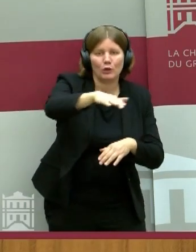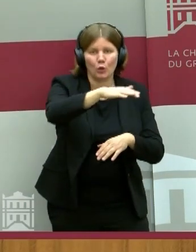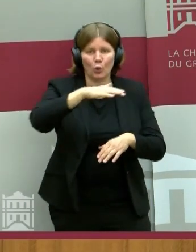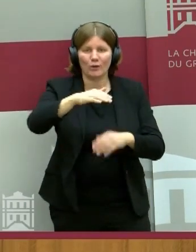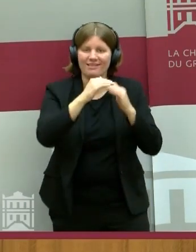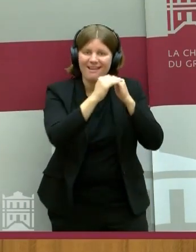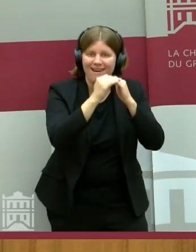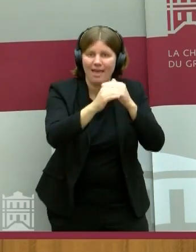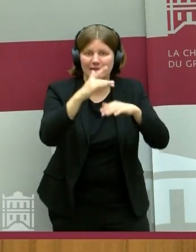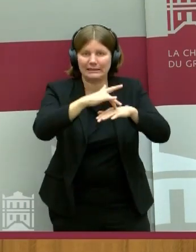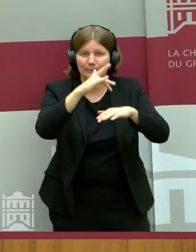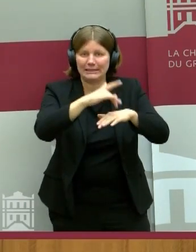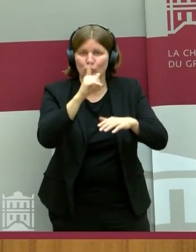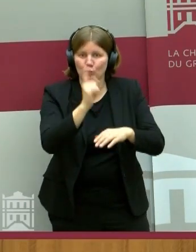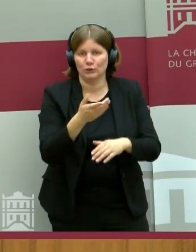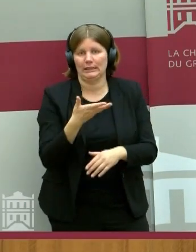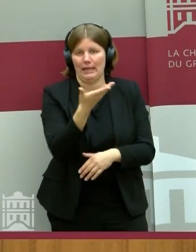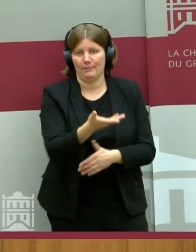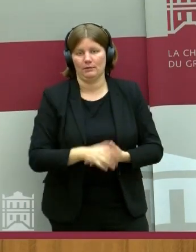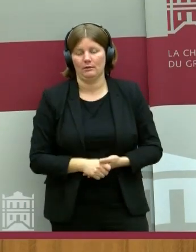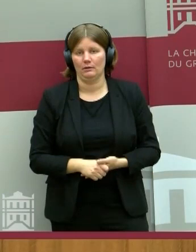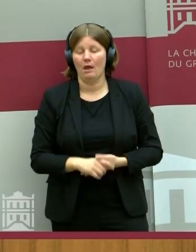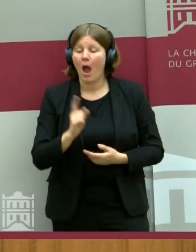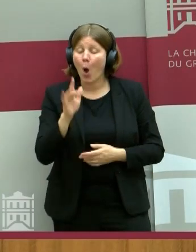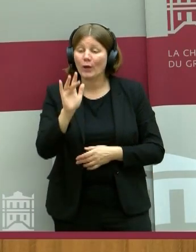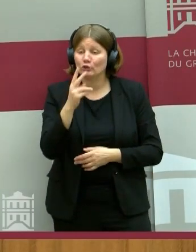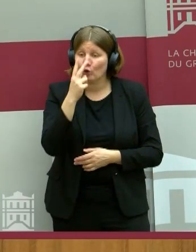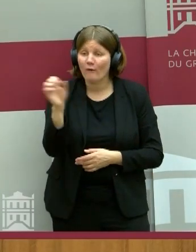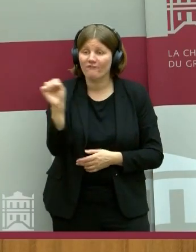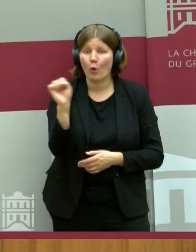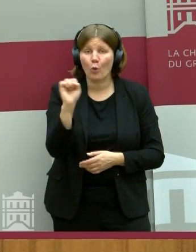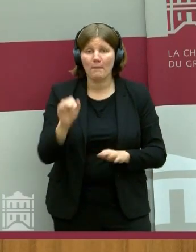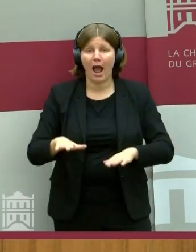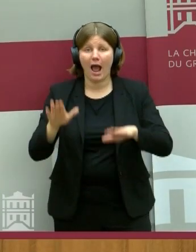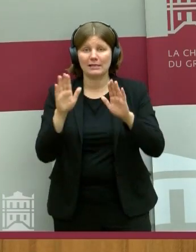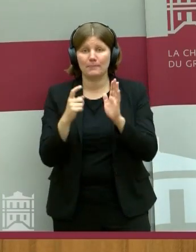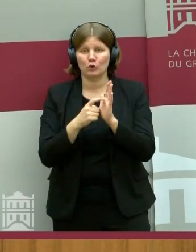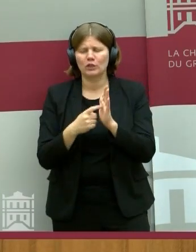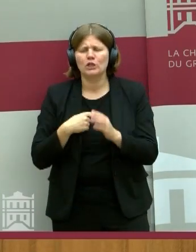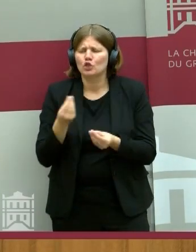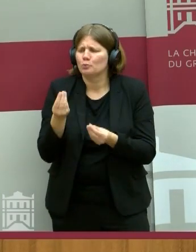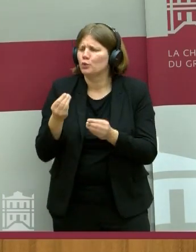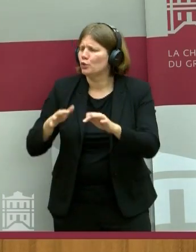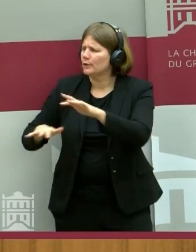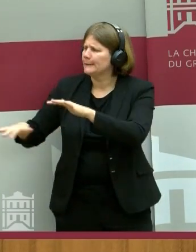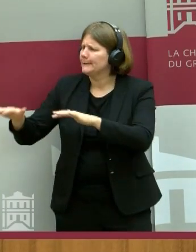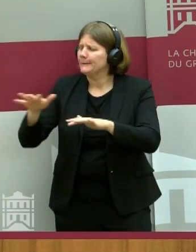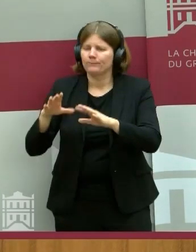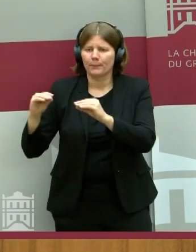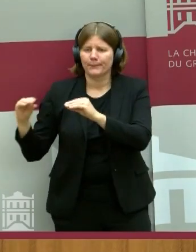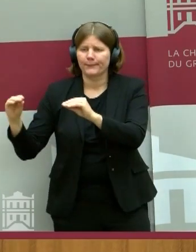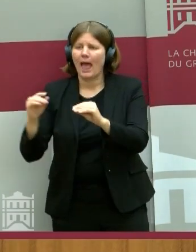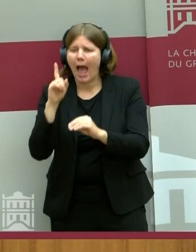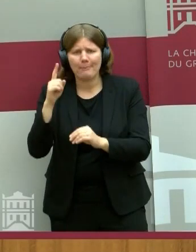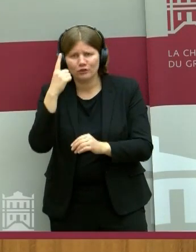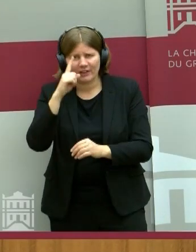dritte Sache ist, wir müssen ganz kritisch gucken, was die Asylgrenzen sind, schmecken einen gewissen Unruhig, verstehen Sie, wenn ich hier wert, aber ich meine, das